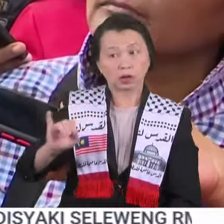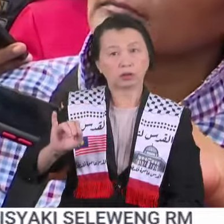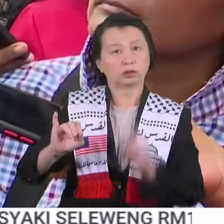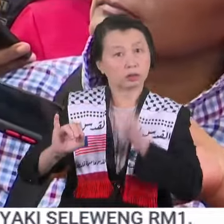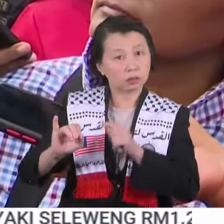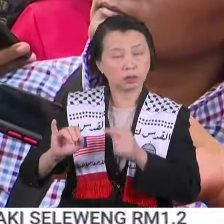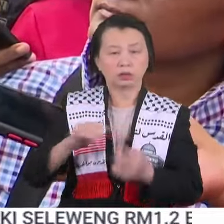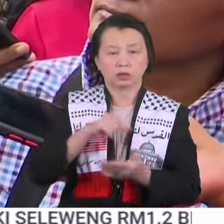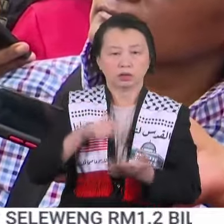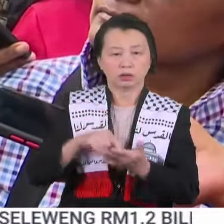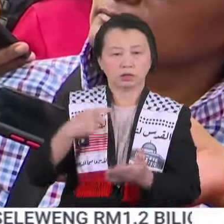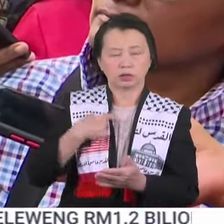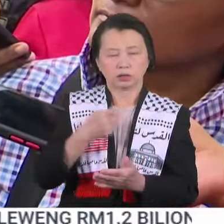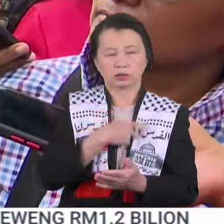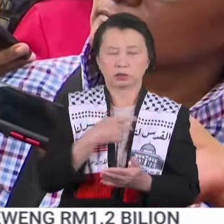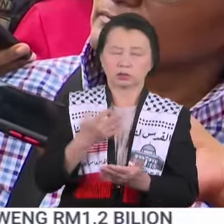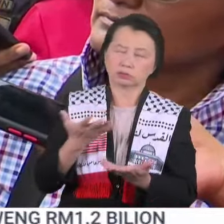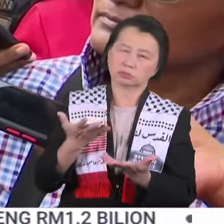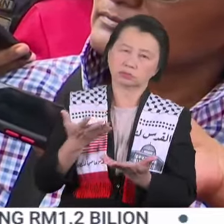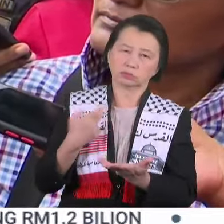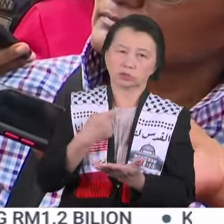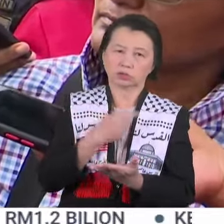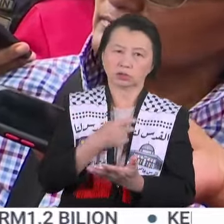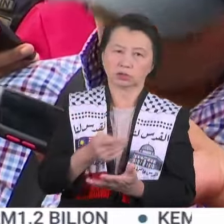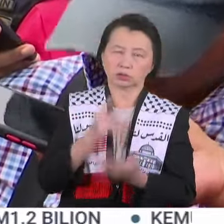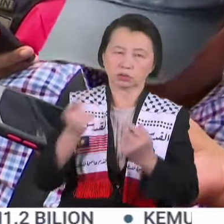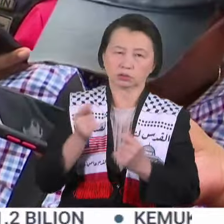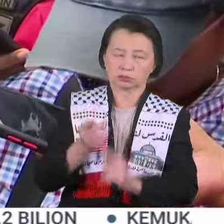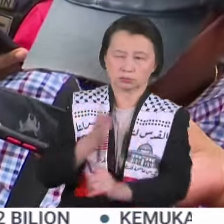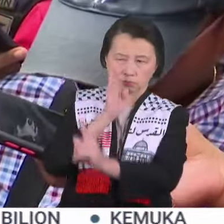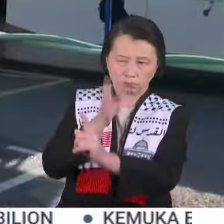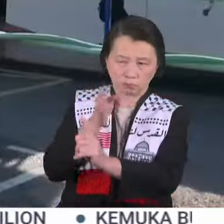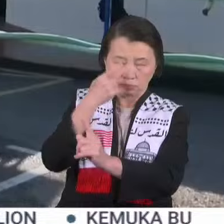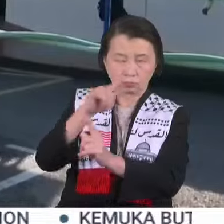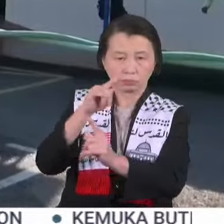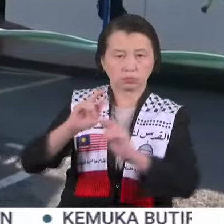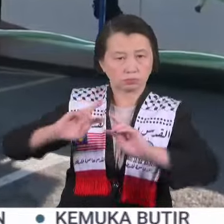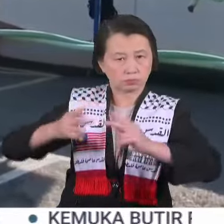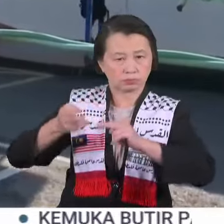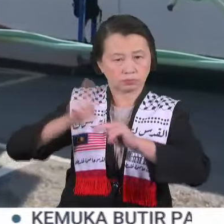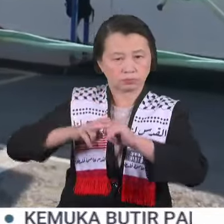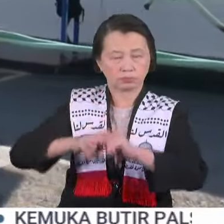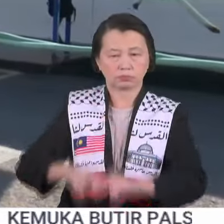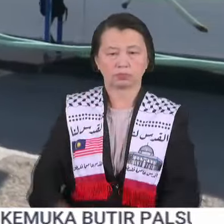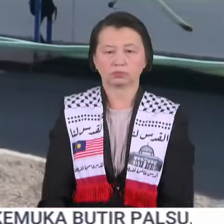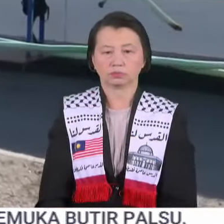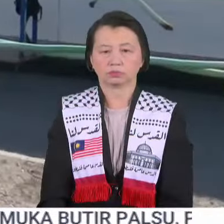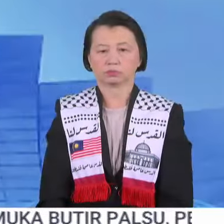adalah kita punya intervention bagi menyekat.